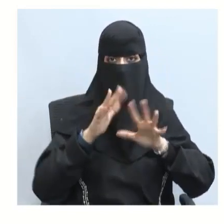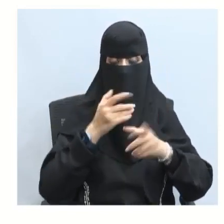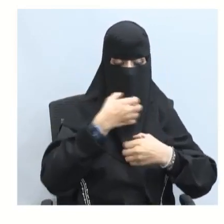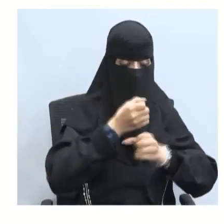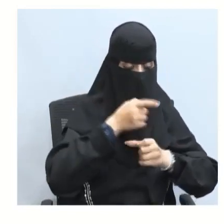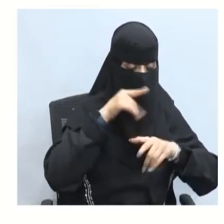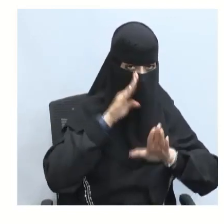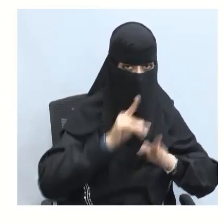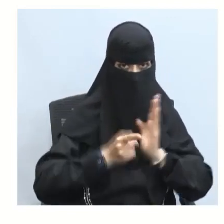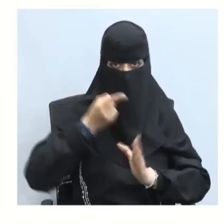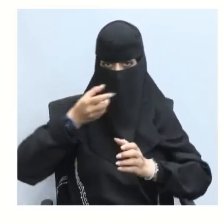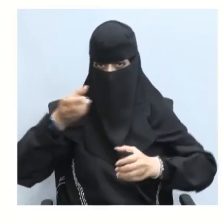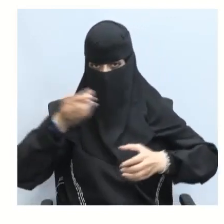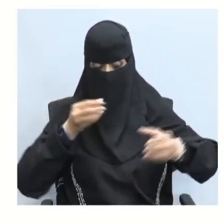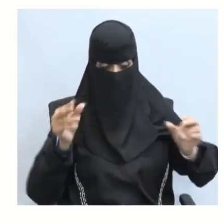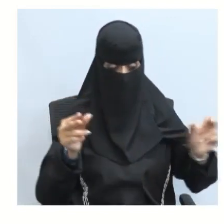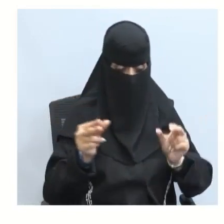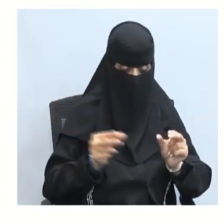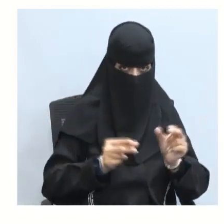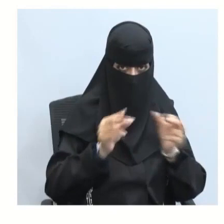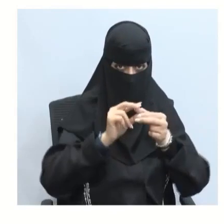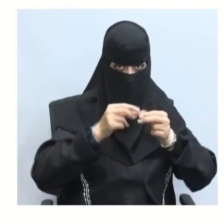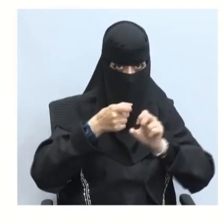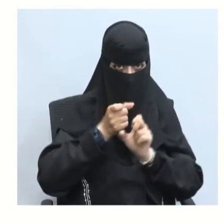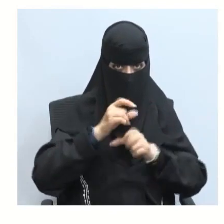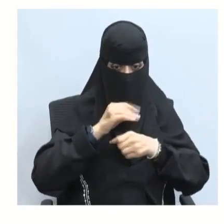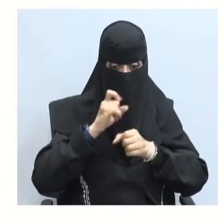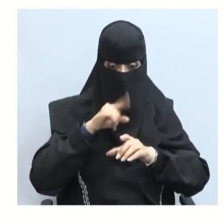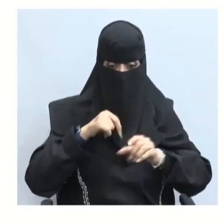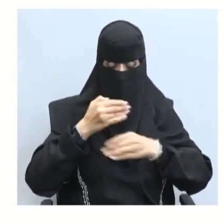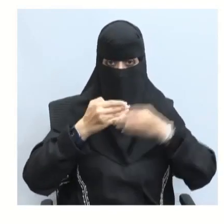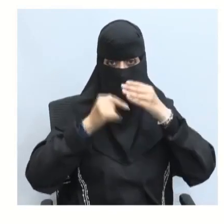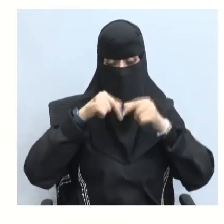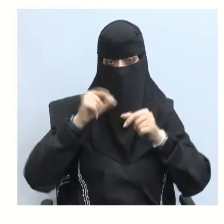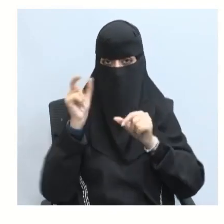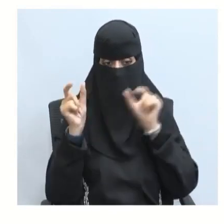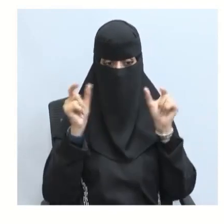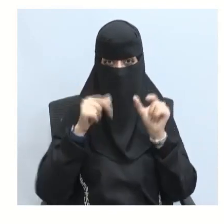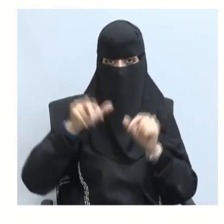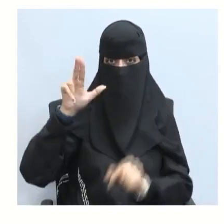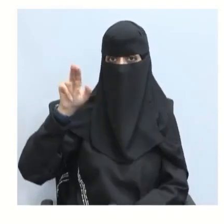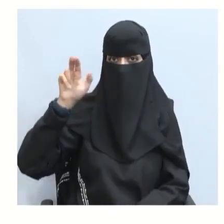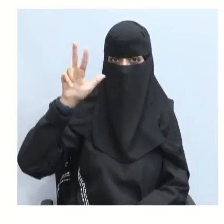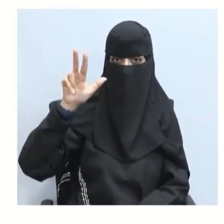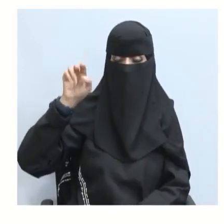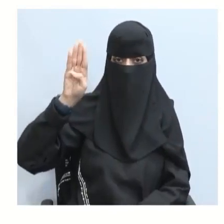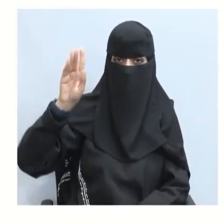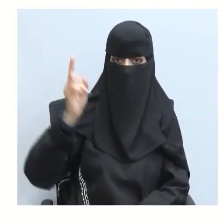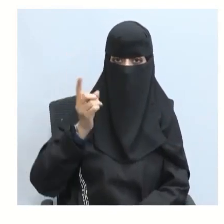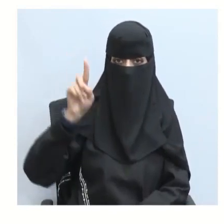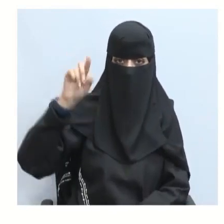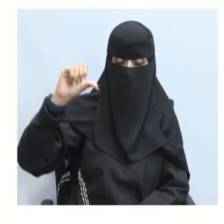الجزيئيه وهي الكرات والوصلات لعمل نموذج بنائي من ذرتي الكربون مرتبطتين